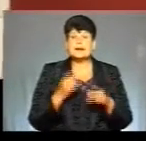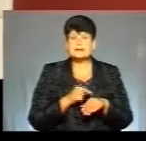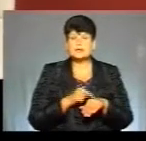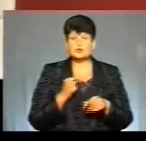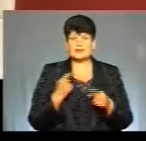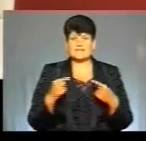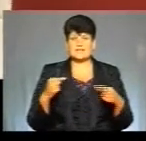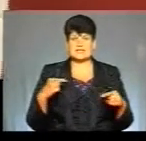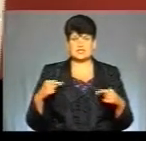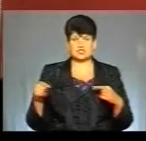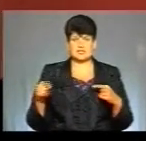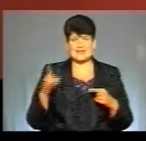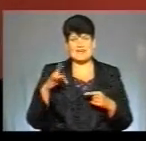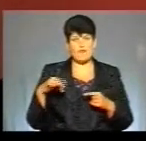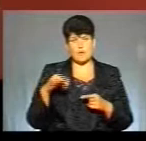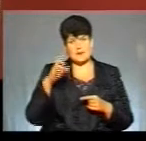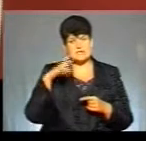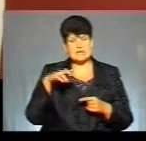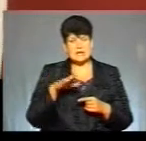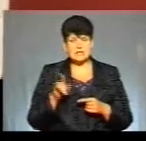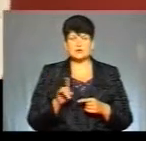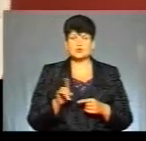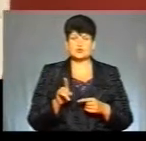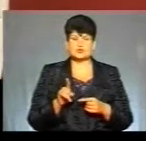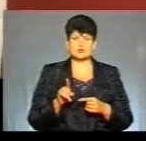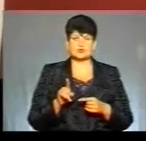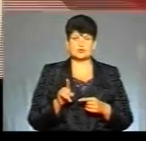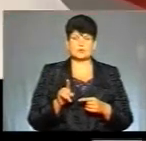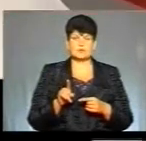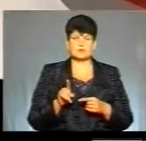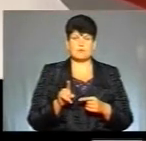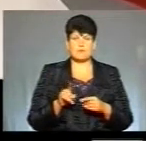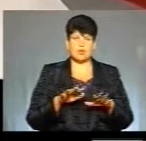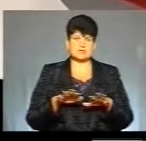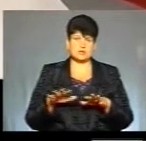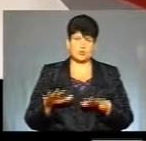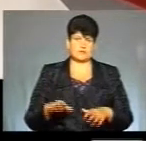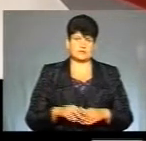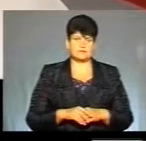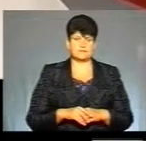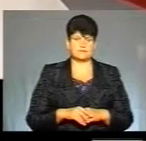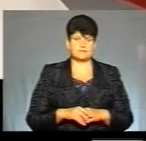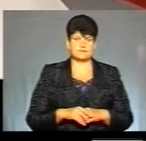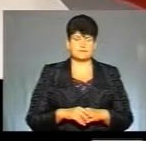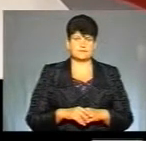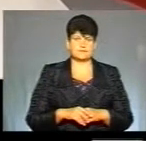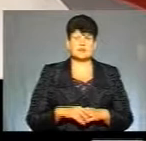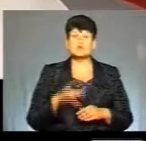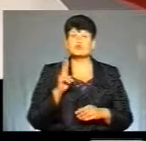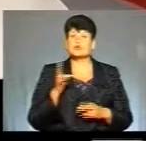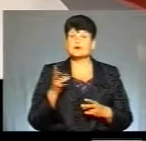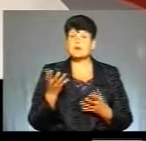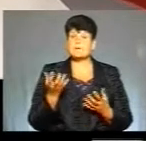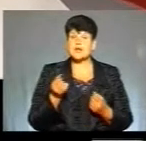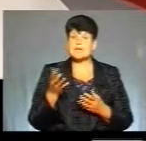інших європейських країнах щодо високопосадовців та парламенту? І з кого варто брати приклад?